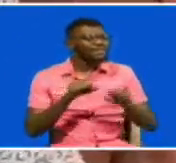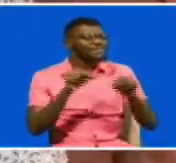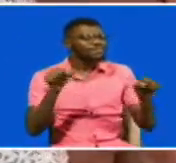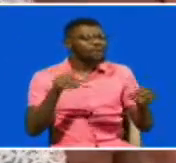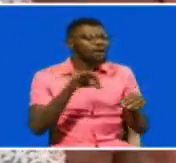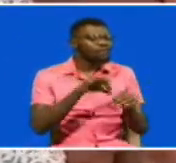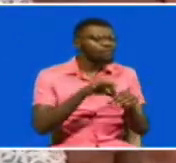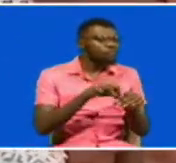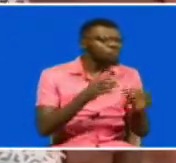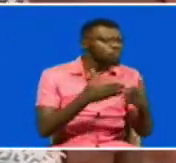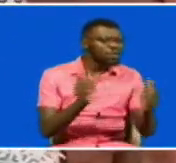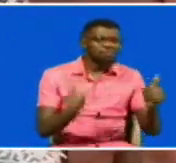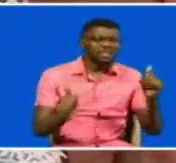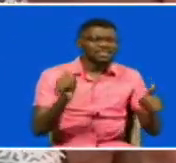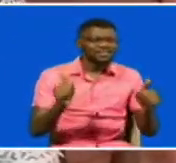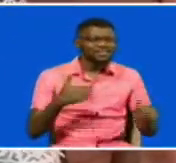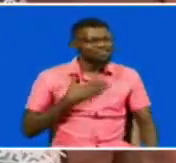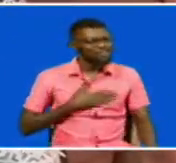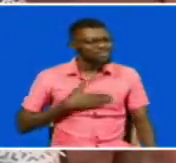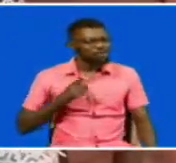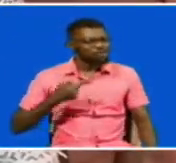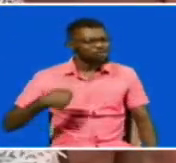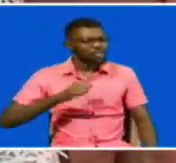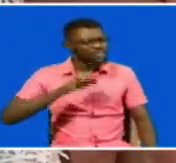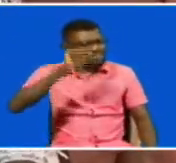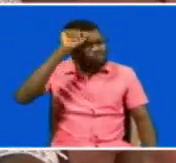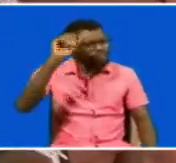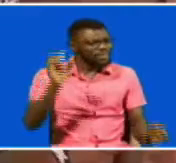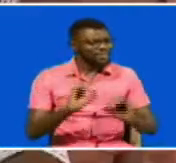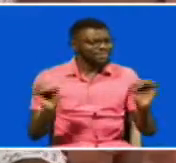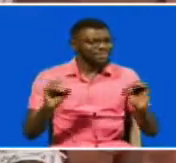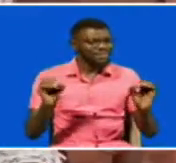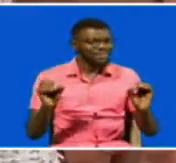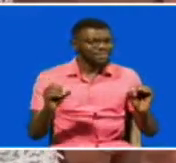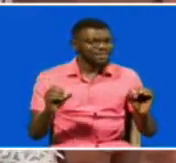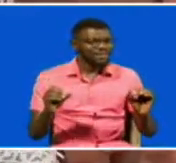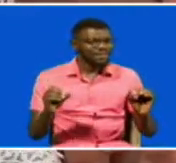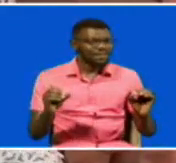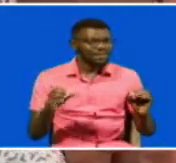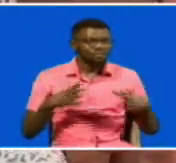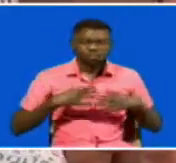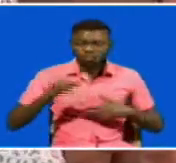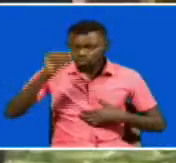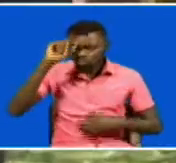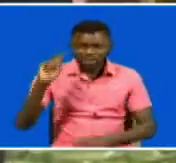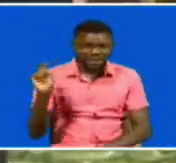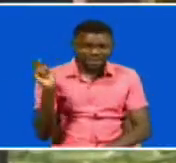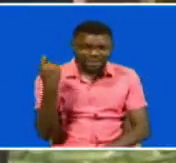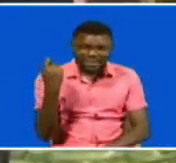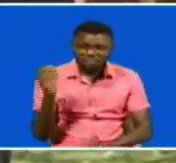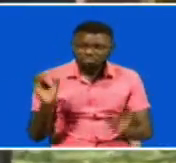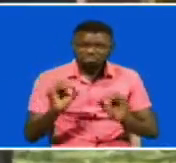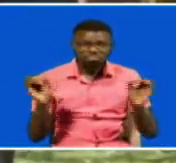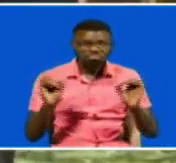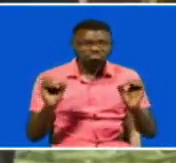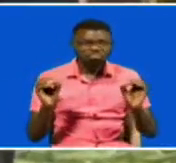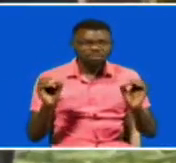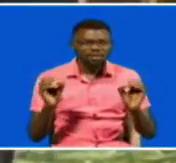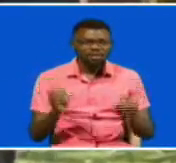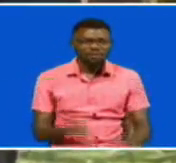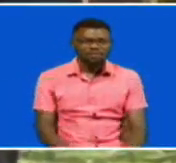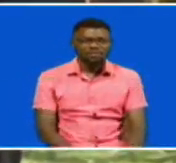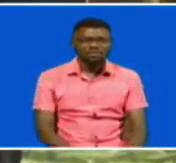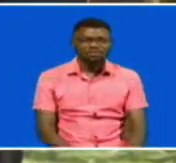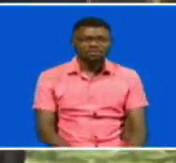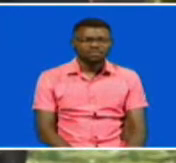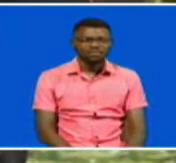gani? Wacheni kutubeba ufala marafiki zetu. Wajinga waliisha Kenya. Nani ng'ombe ya